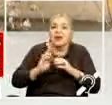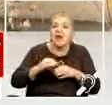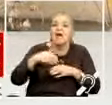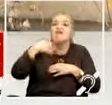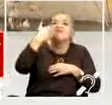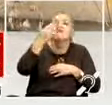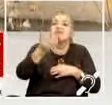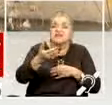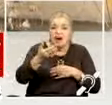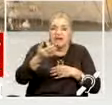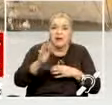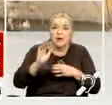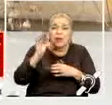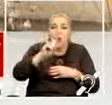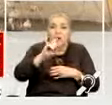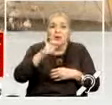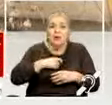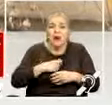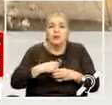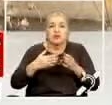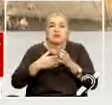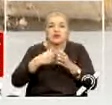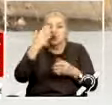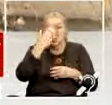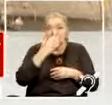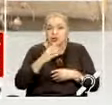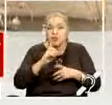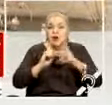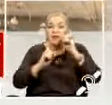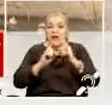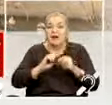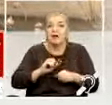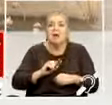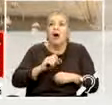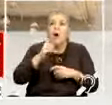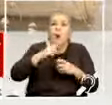podului nu mai pot ajunge la școală decât dacă vor face un ocol de câțiva kilometri.